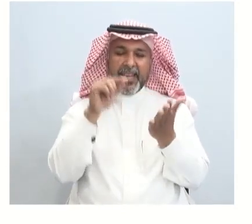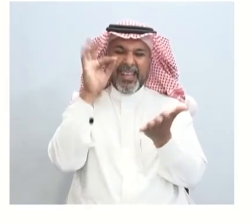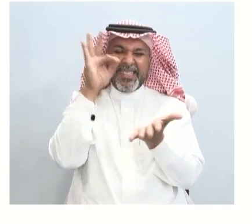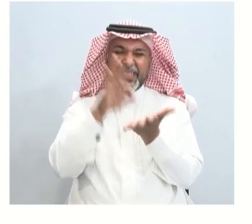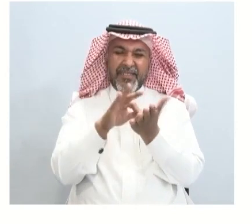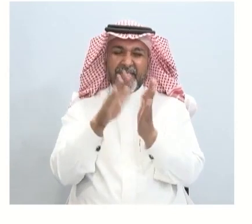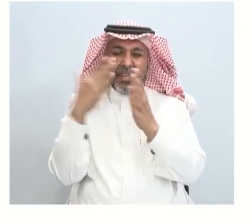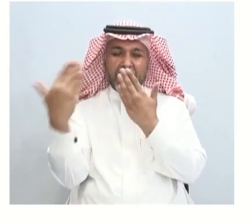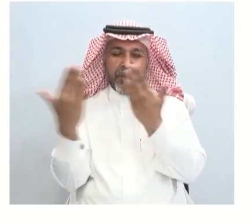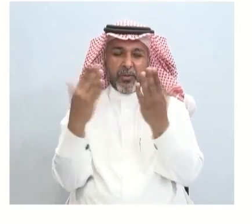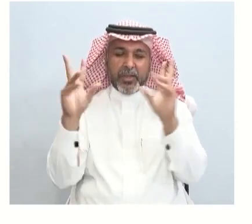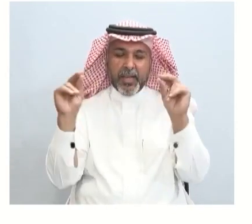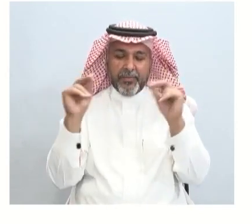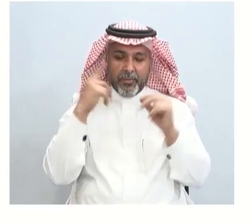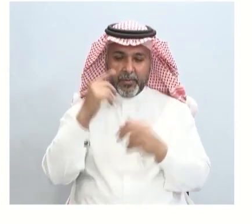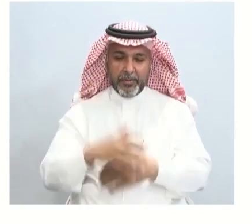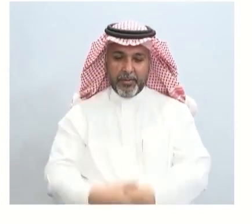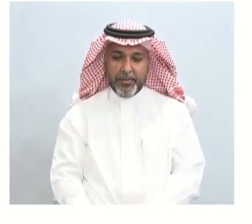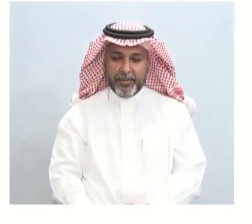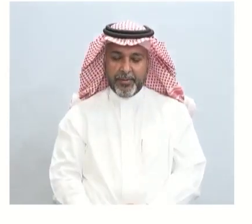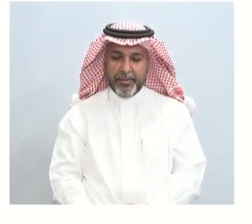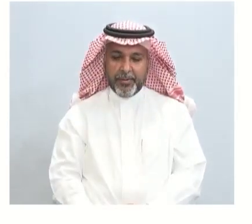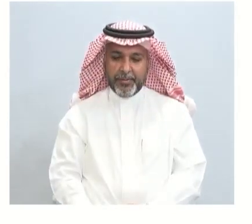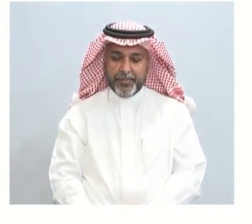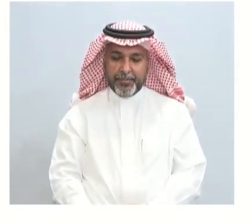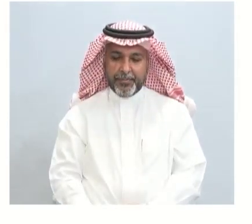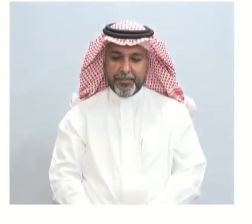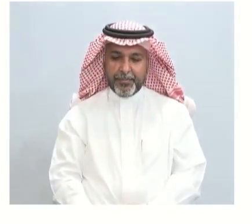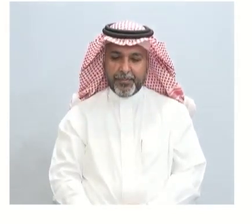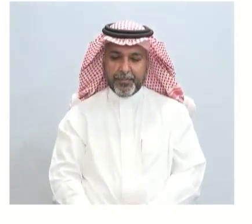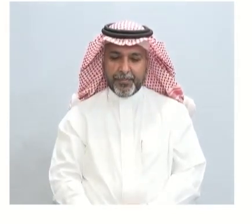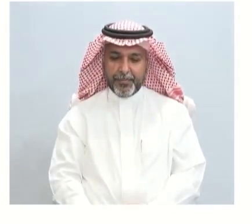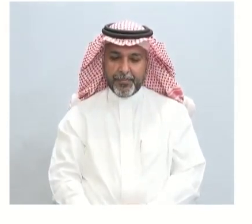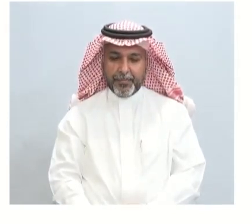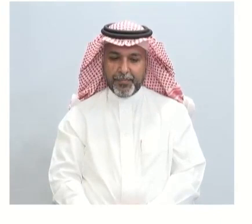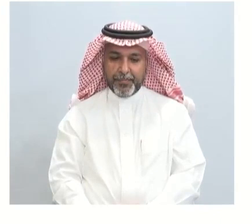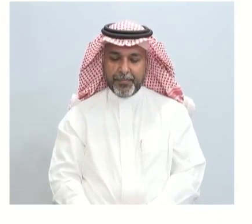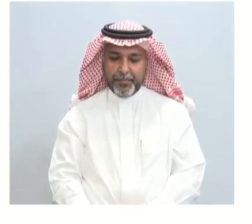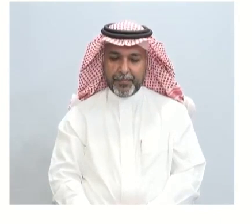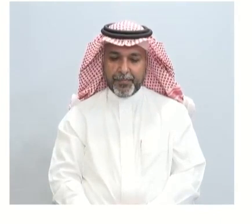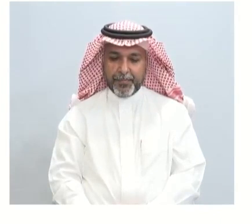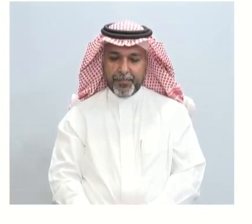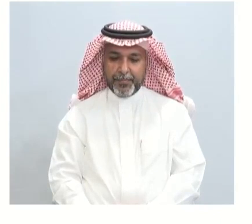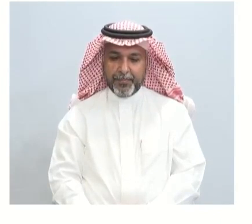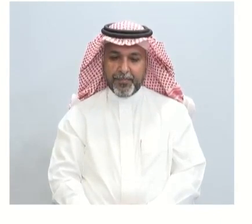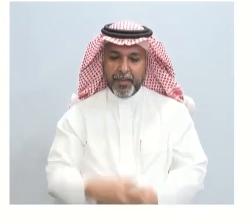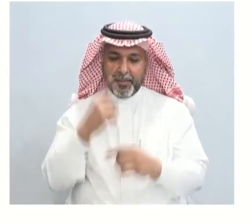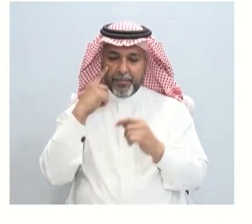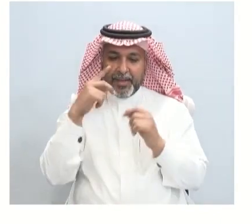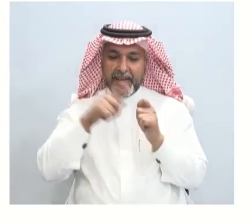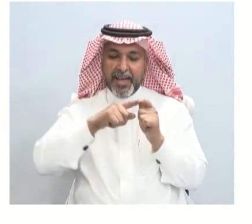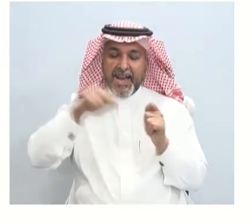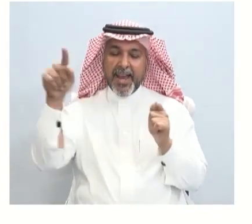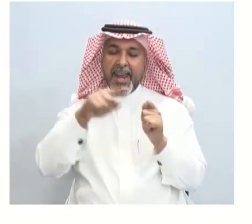متماثله حول نقطه الاصل يعني لو اخذت لي اي نقطه على الداله ووصلتها بنقطه الاصل ستجد ان